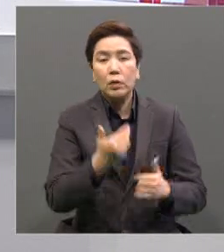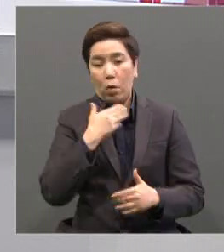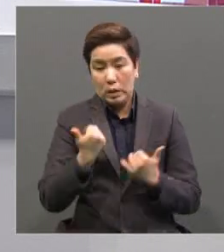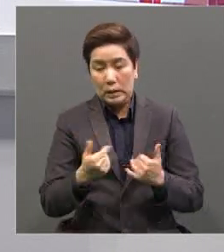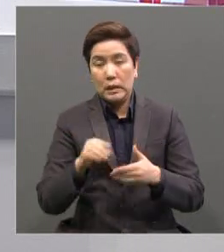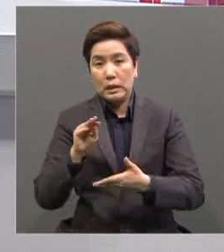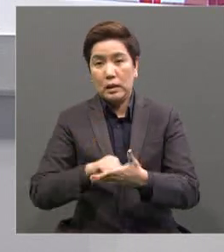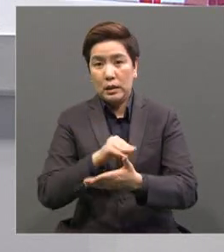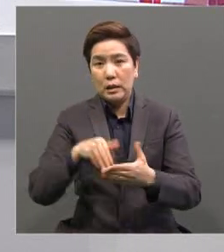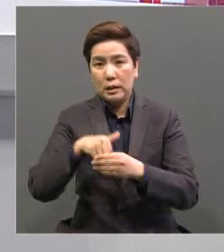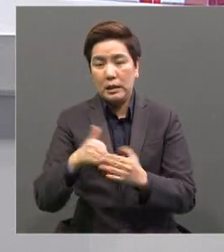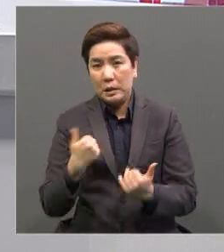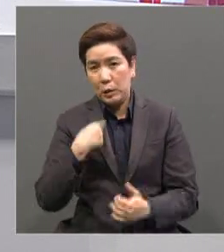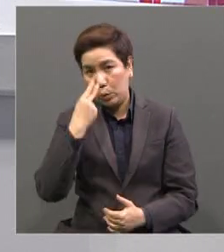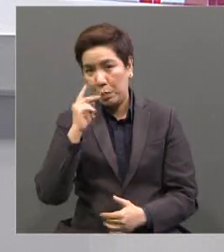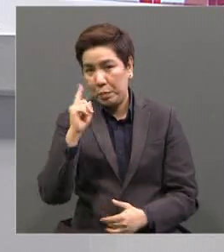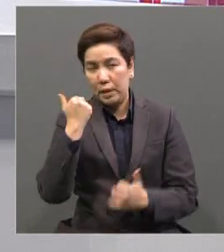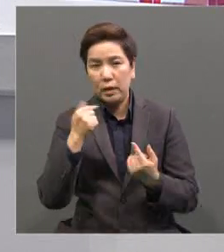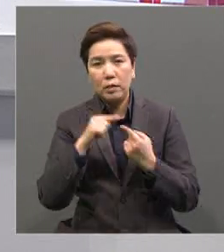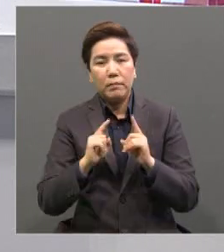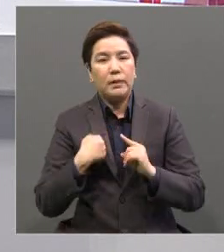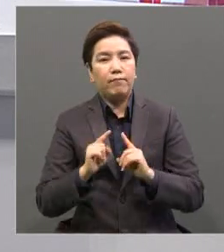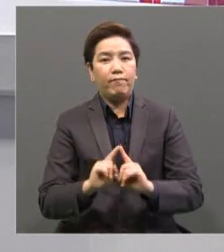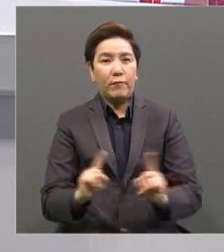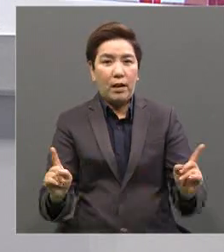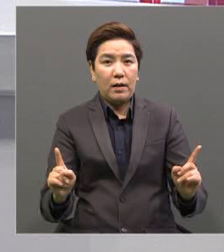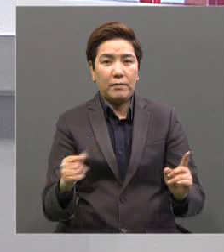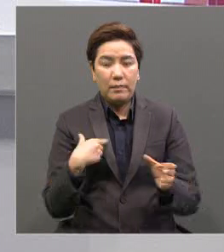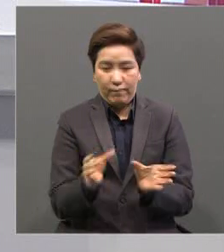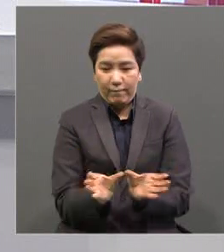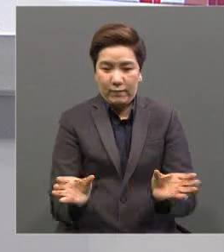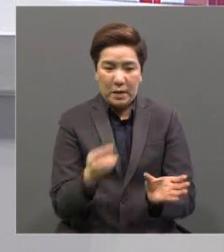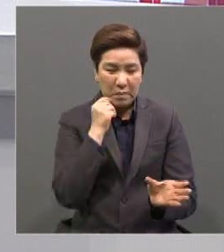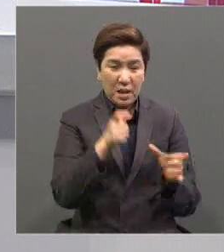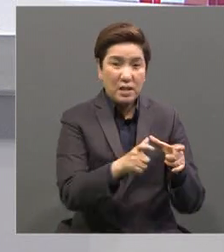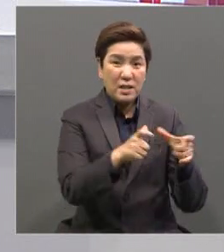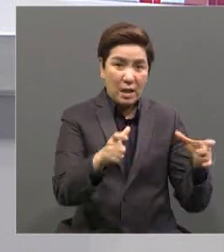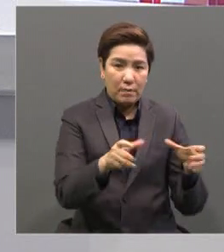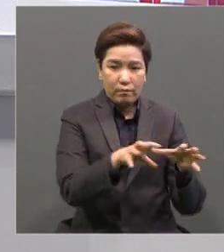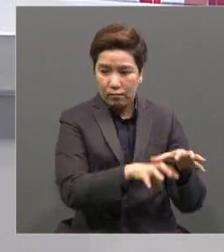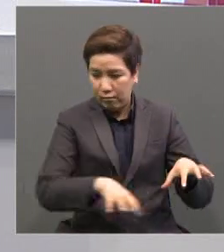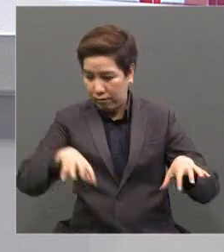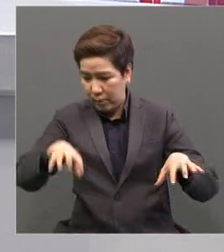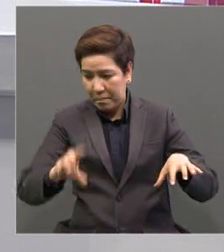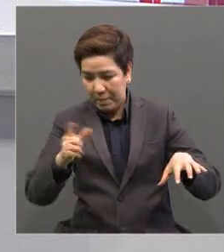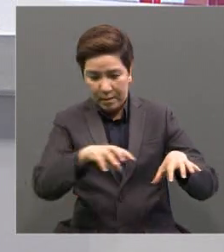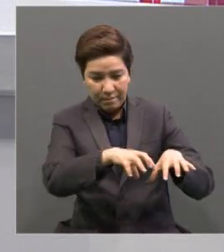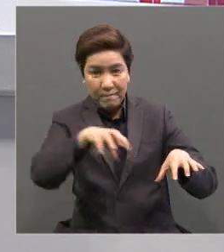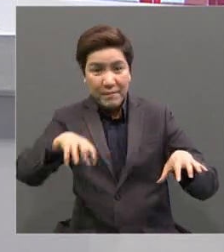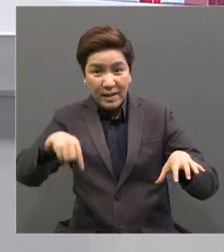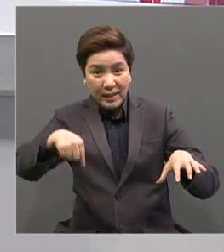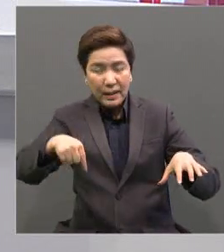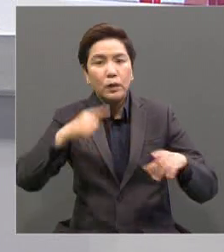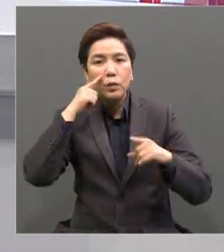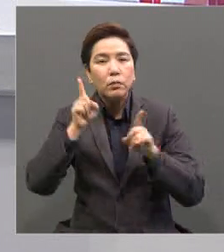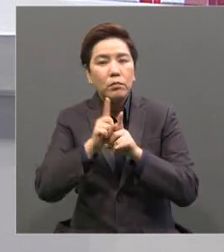การเลือกตั้งครั้งนี้เรียกได้ว่าวางใจกันไม่ได้นะครับ คือมีการแตกแขนงออกมาจากบ้านใหญ่กลายมาเป็นบ้านใหม่นั่นเอง ถูกต้องเรื่องของ